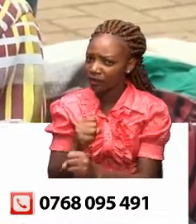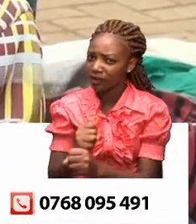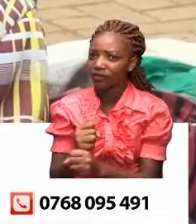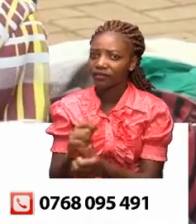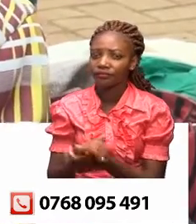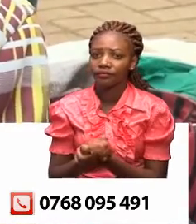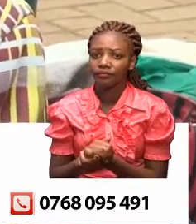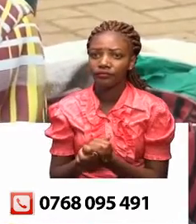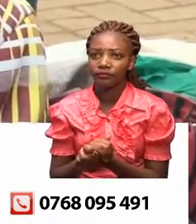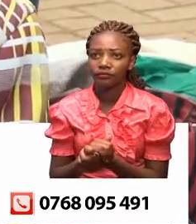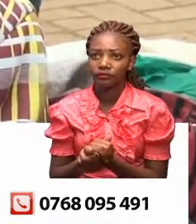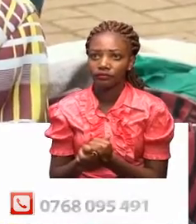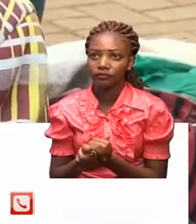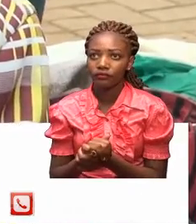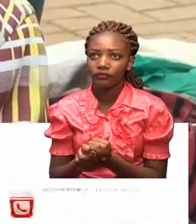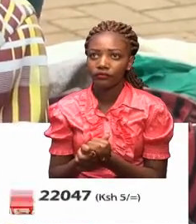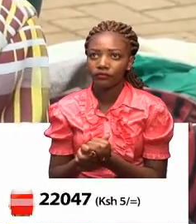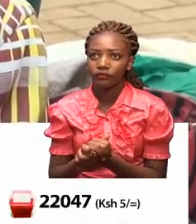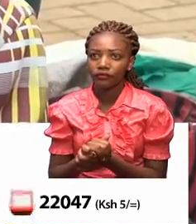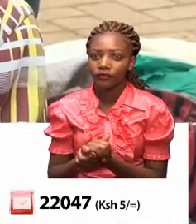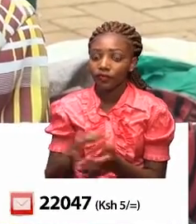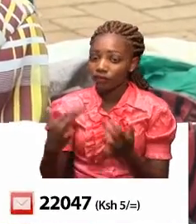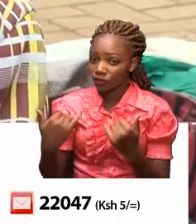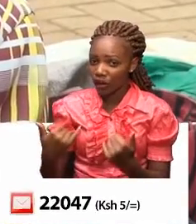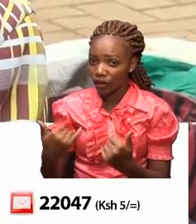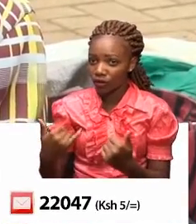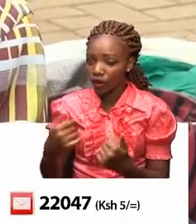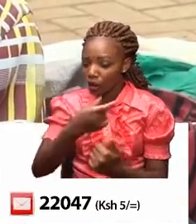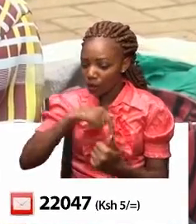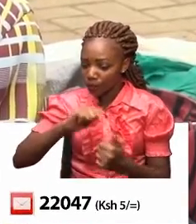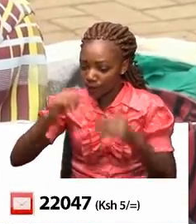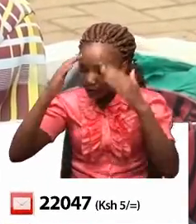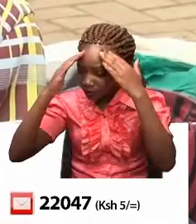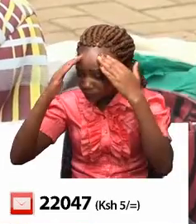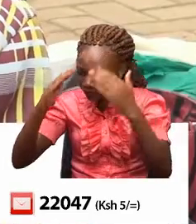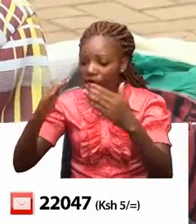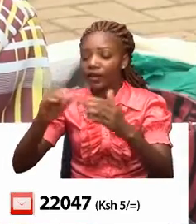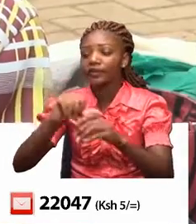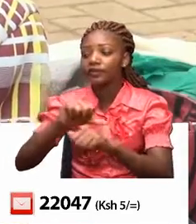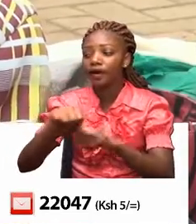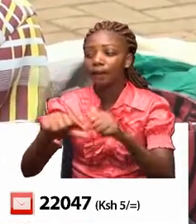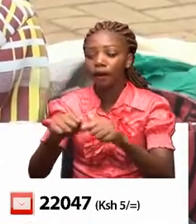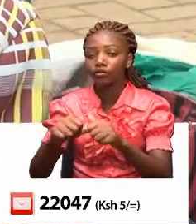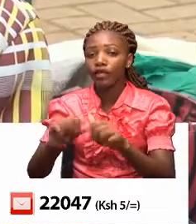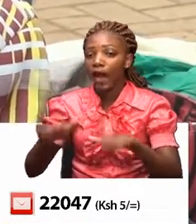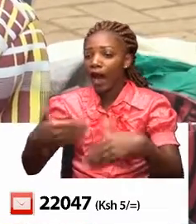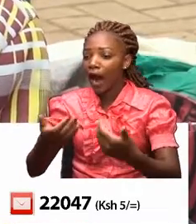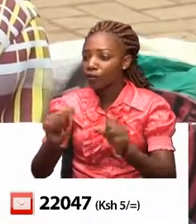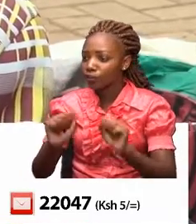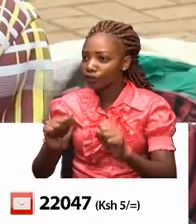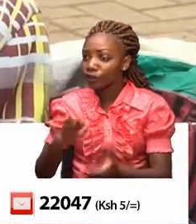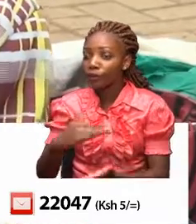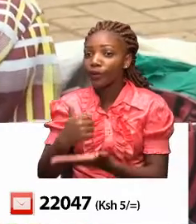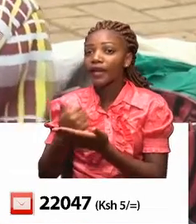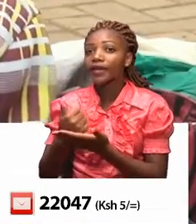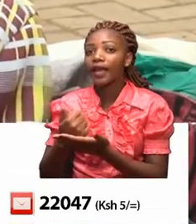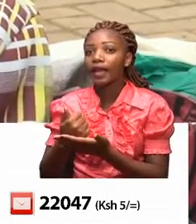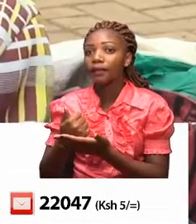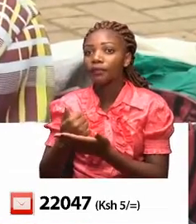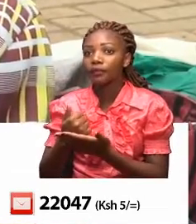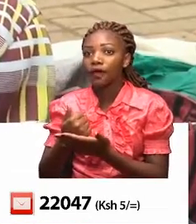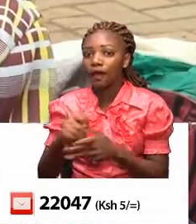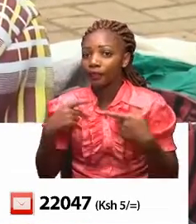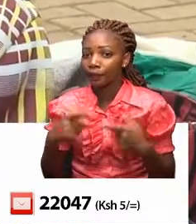hivyo jambo ambayo inatakani ongelewe kwa makini ni vile ambavyo hao wanaweza patikana na waweze kufanya